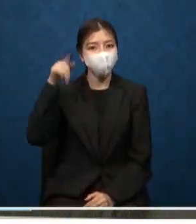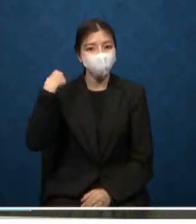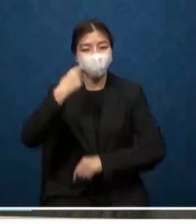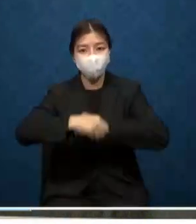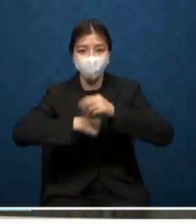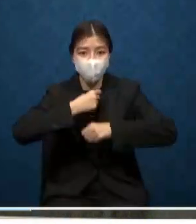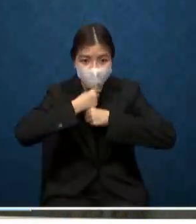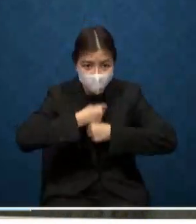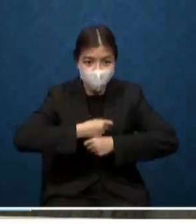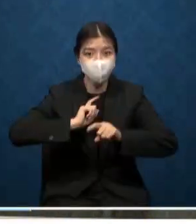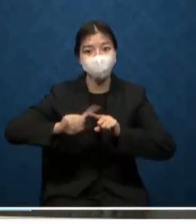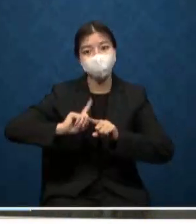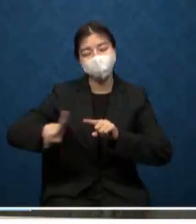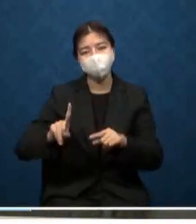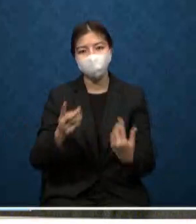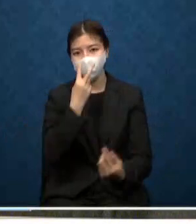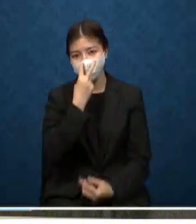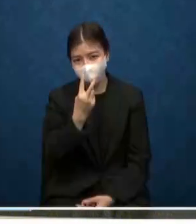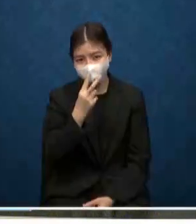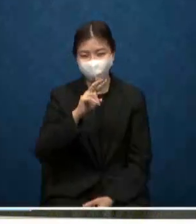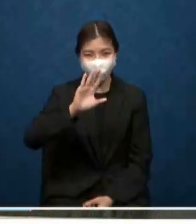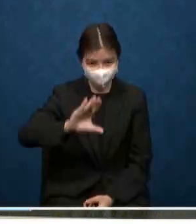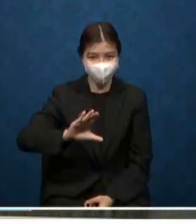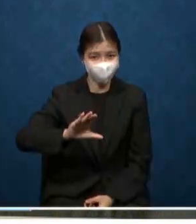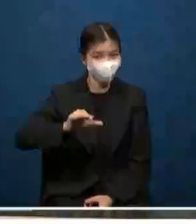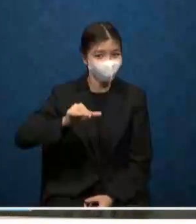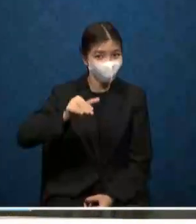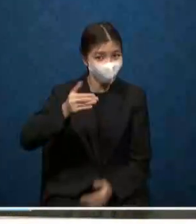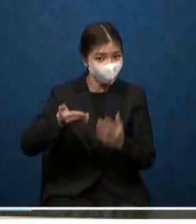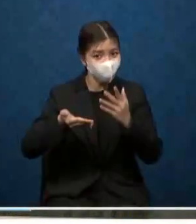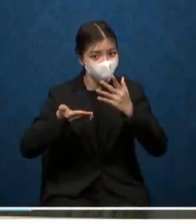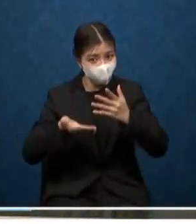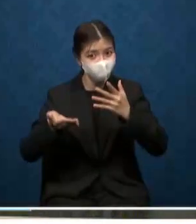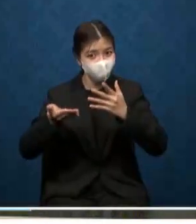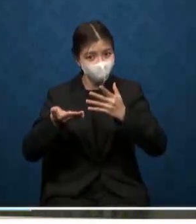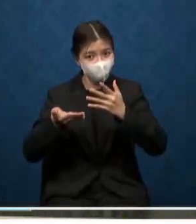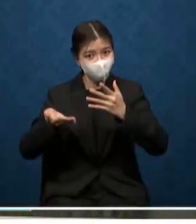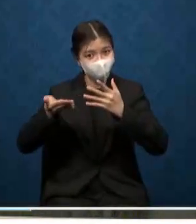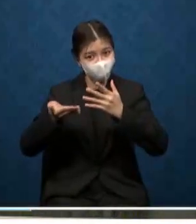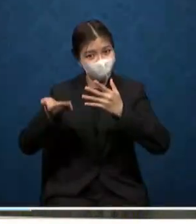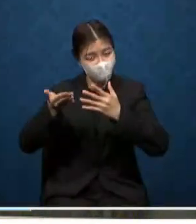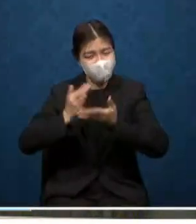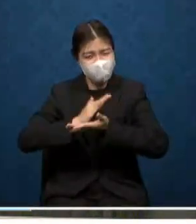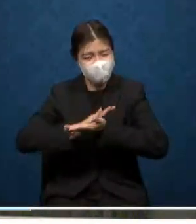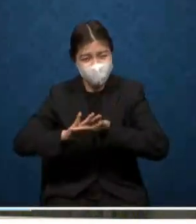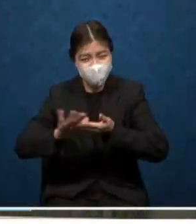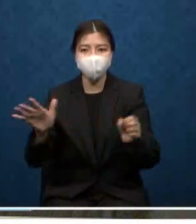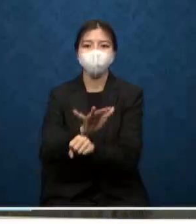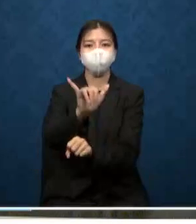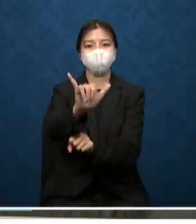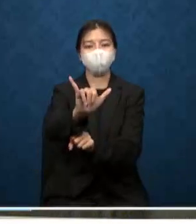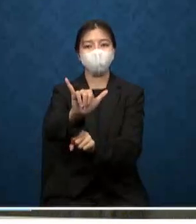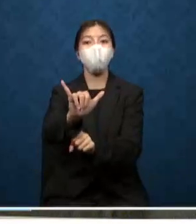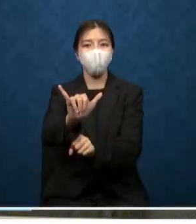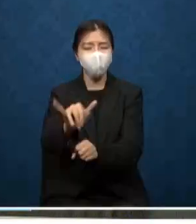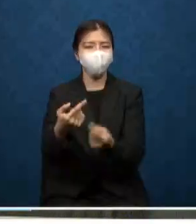งวัยดูจะดีขึ้นเป็นลำดับแม้จะยังไม่เรียบร้อยเสียทั้งหมดก็ตามรายง